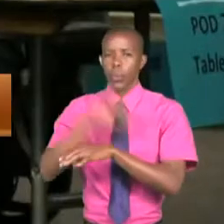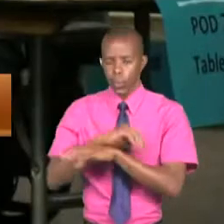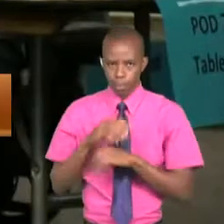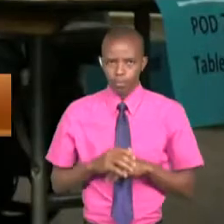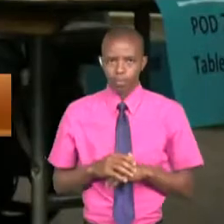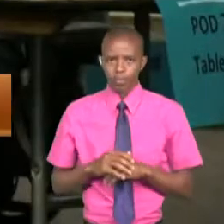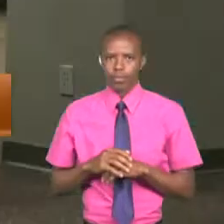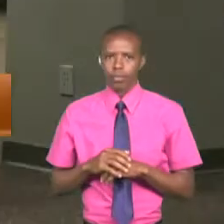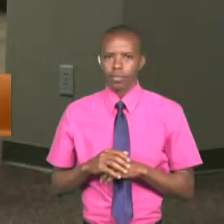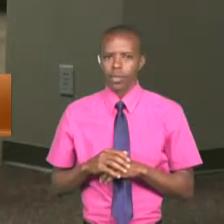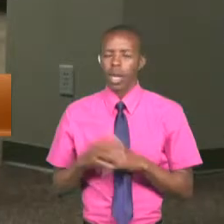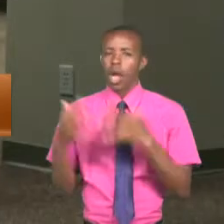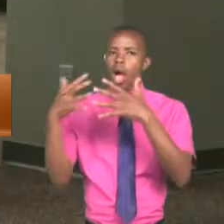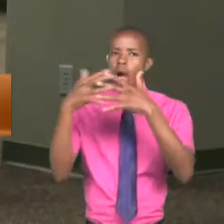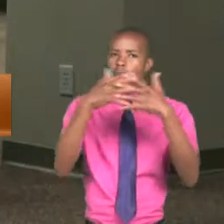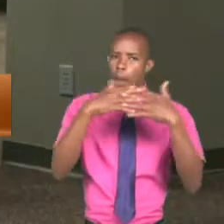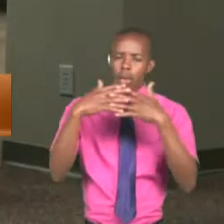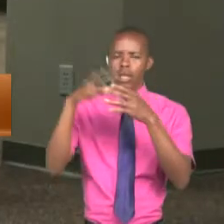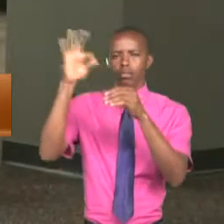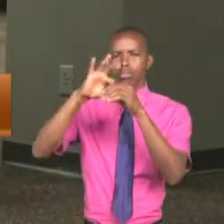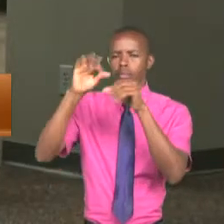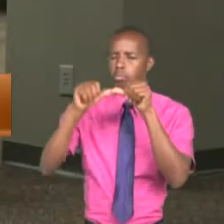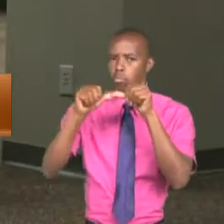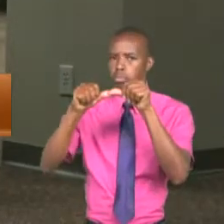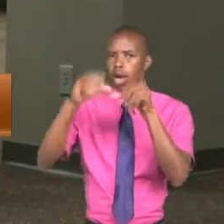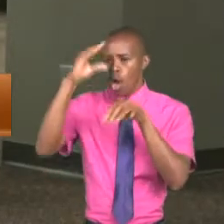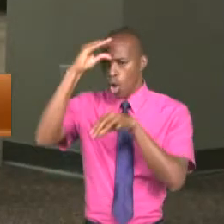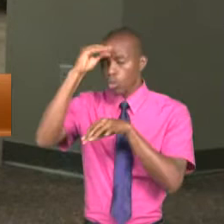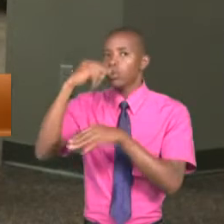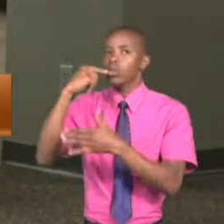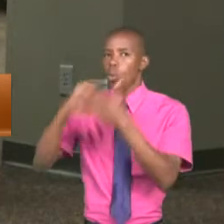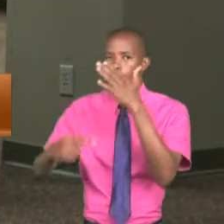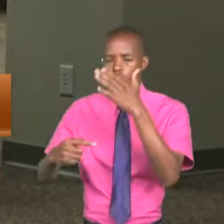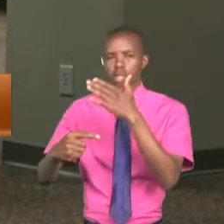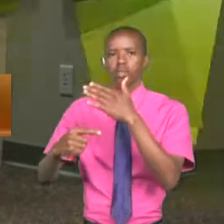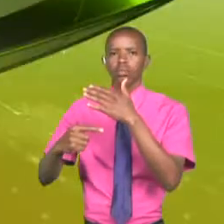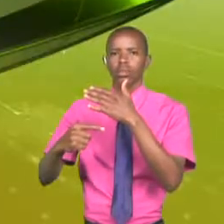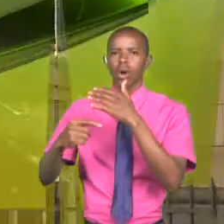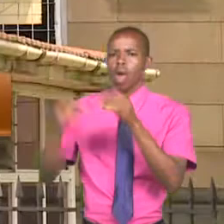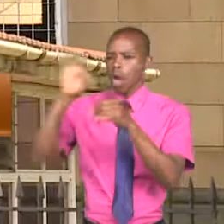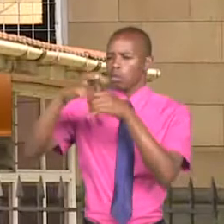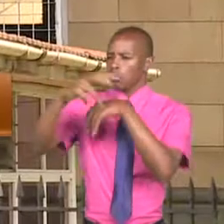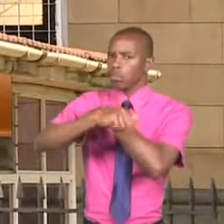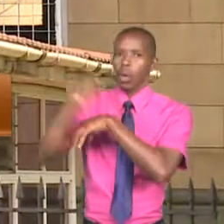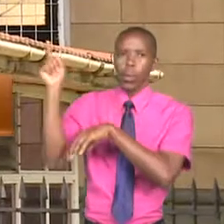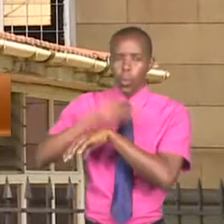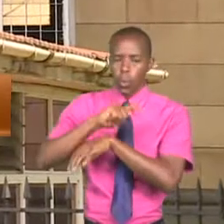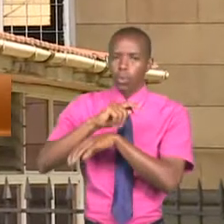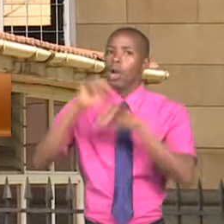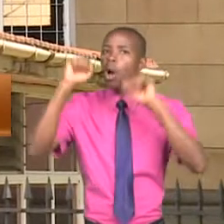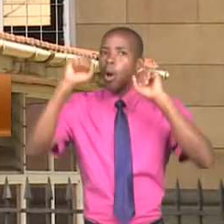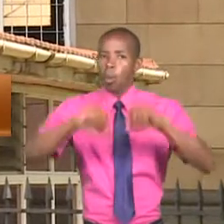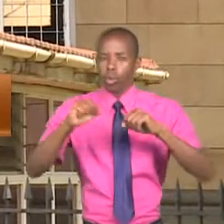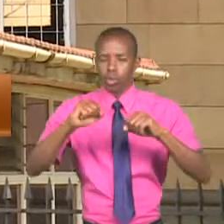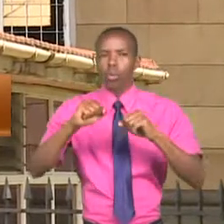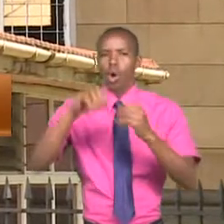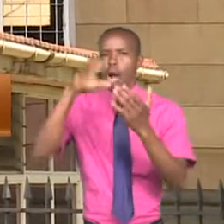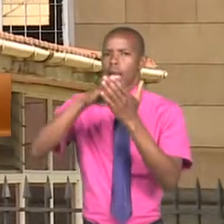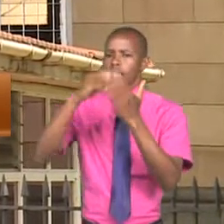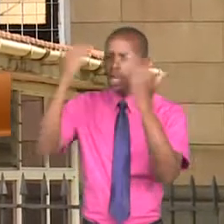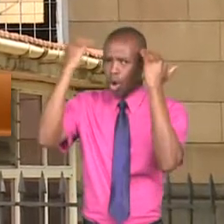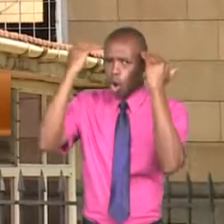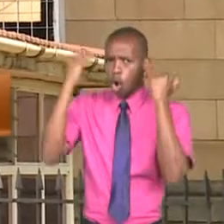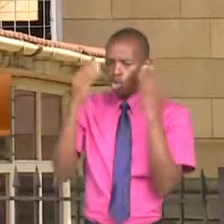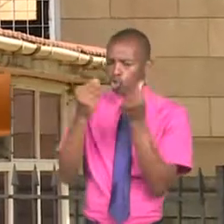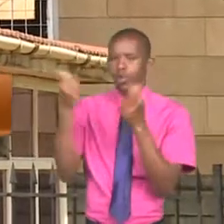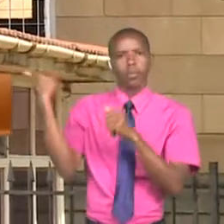cha kura za Marekani cha shika kasi, Trump adai tonge limetolewa mdomoni. Huenda zogo la mrundiko wa kesi